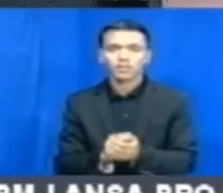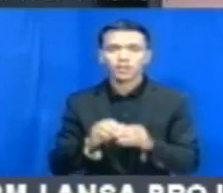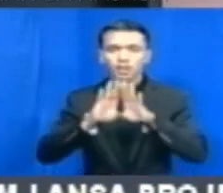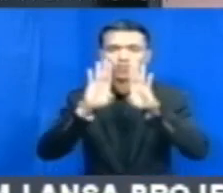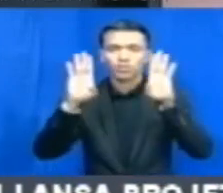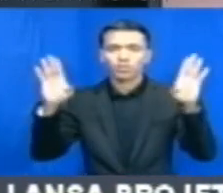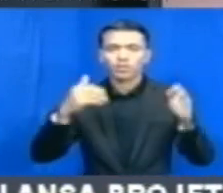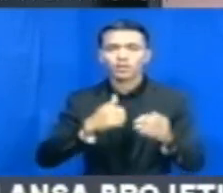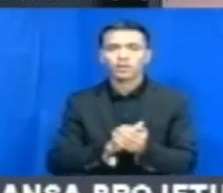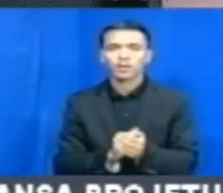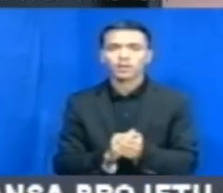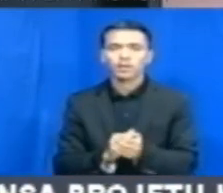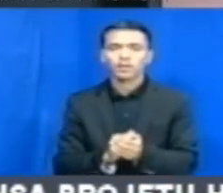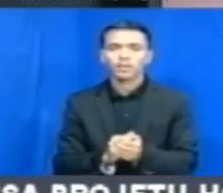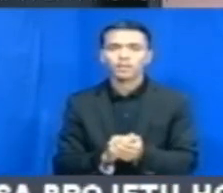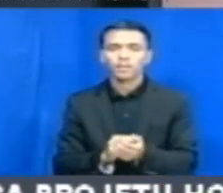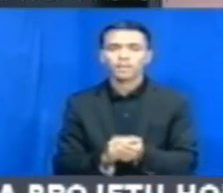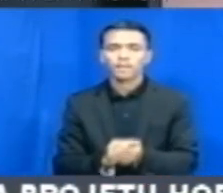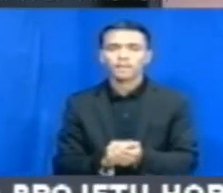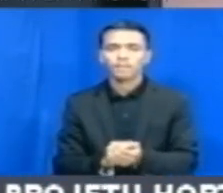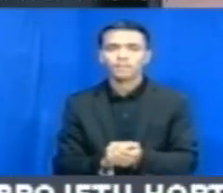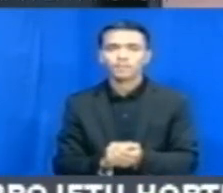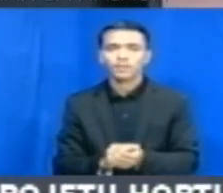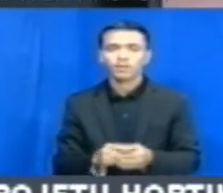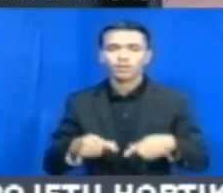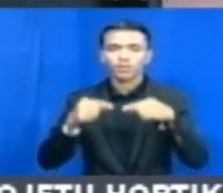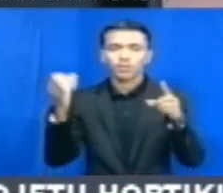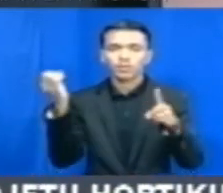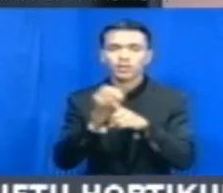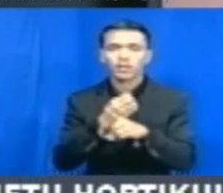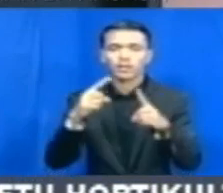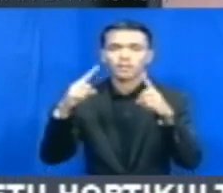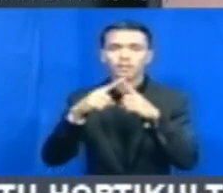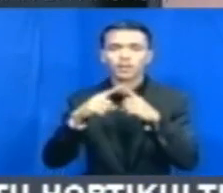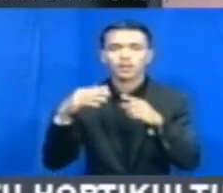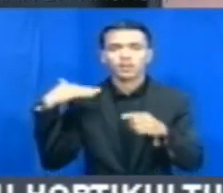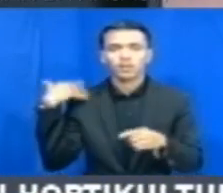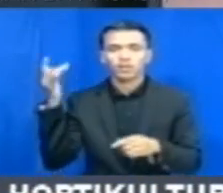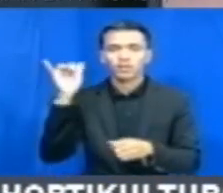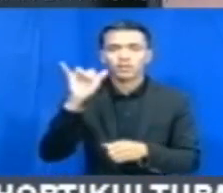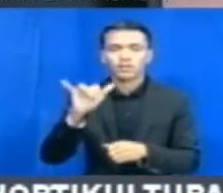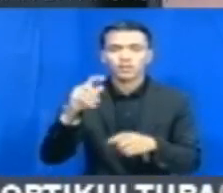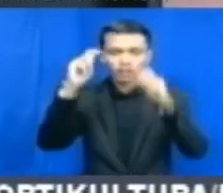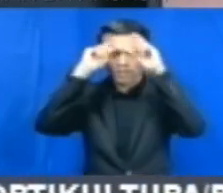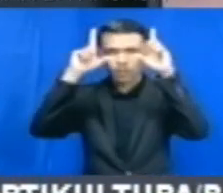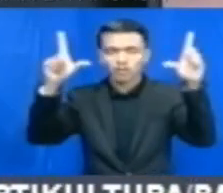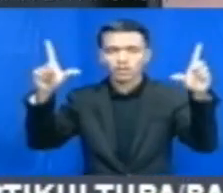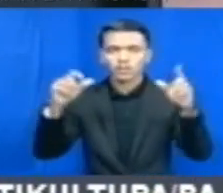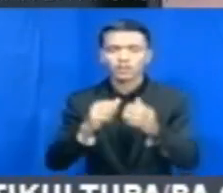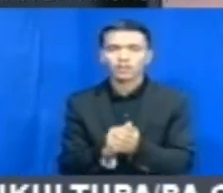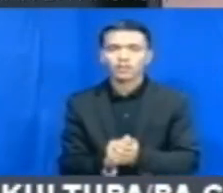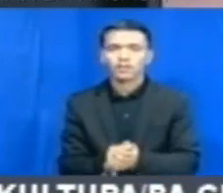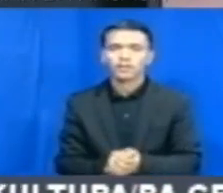diri, mempersilakan ya, membuka kesempatan kepada para pemuda dan pemudi Timor-Leste, khususnya yang anak-anak